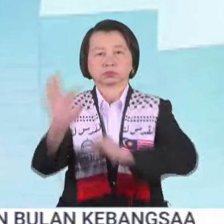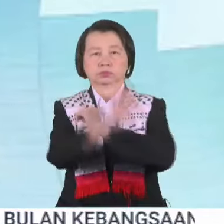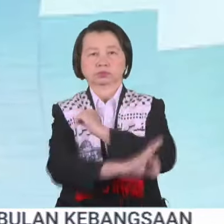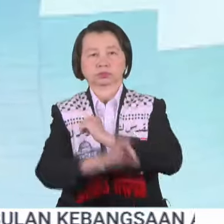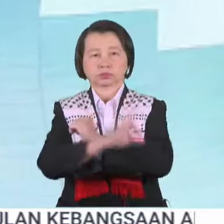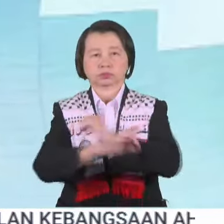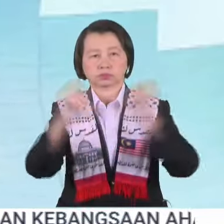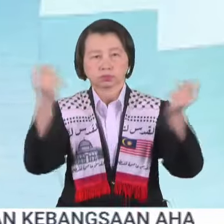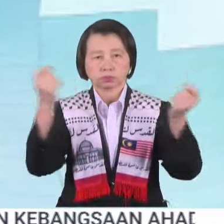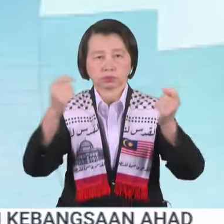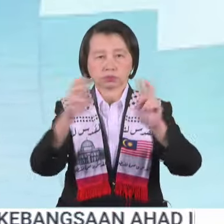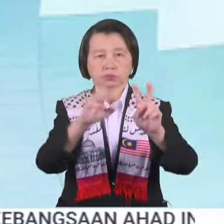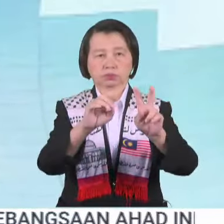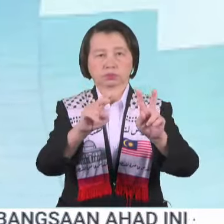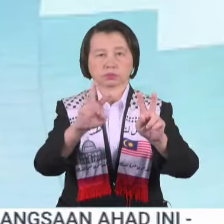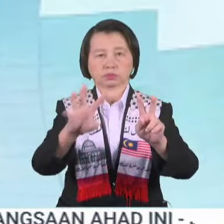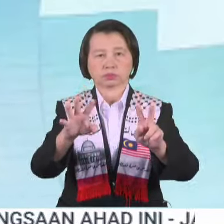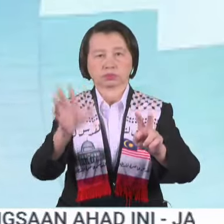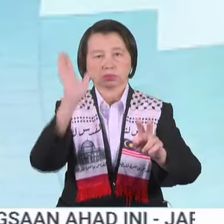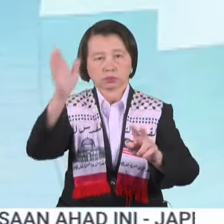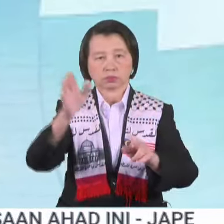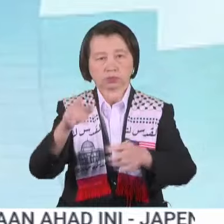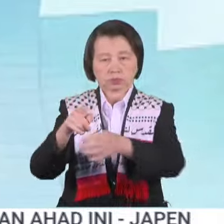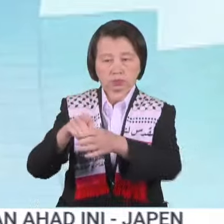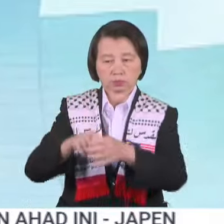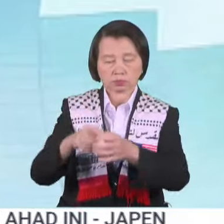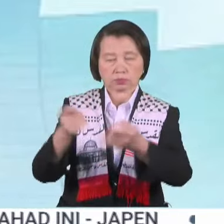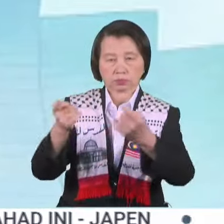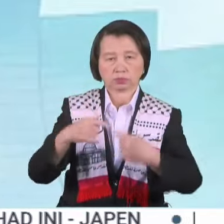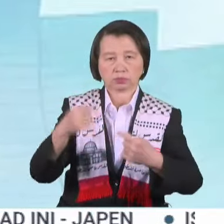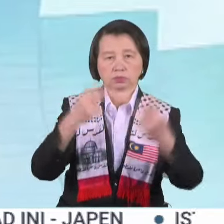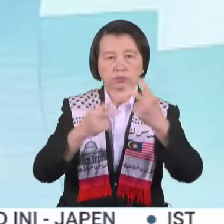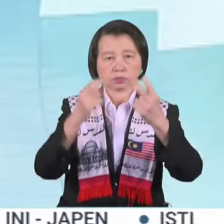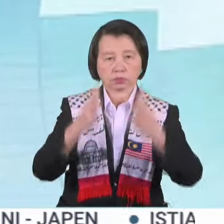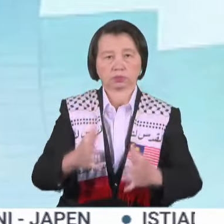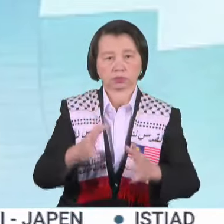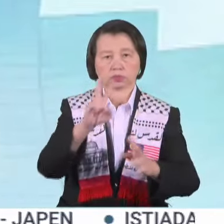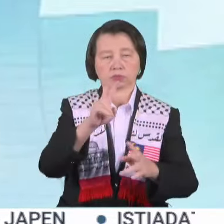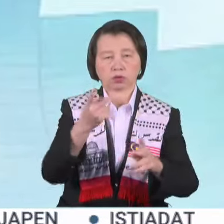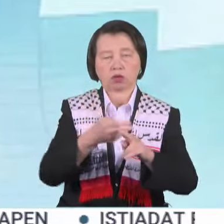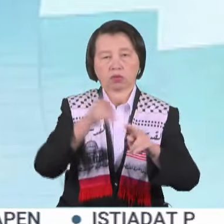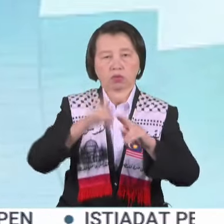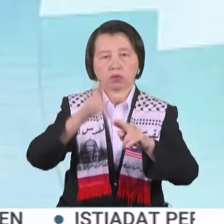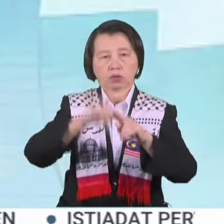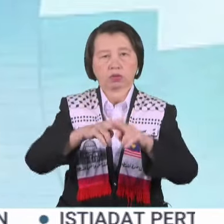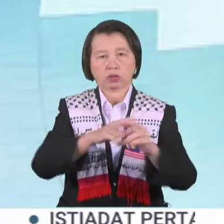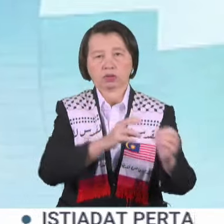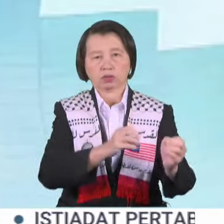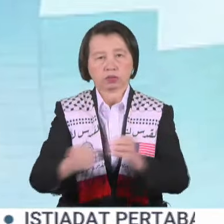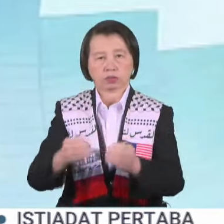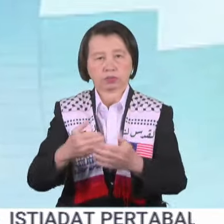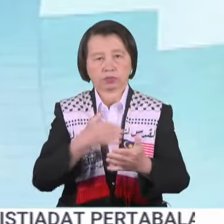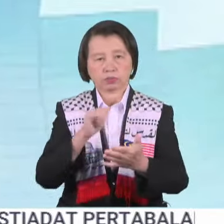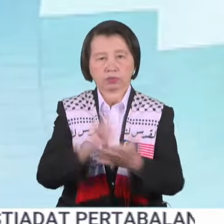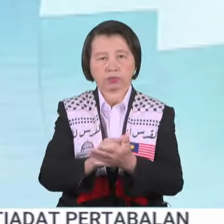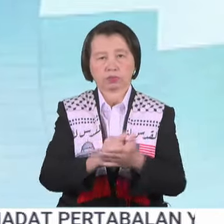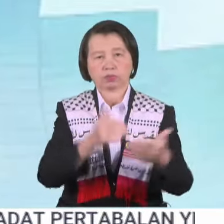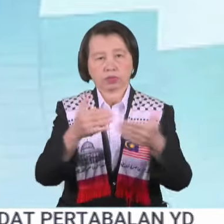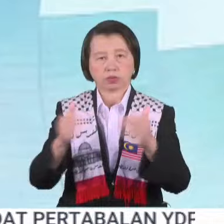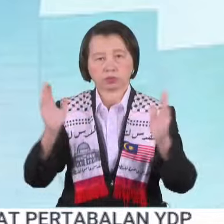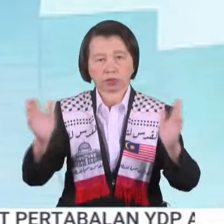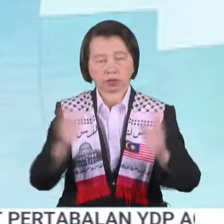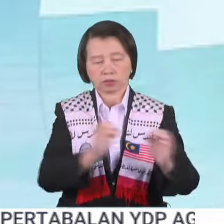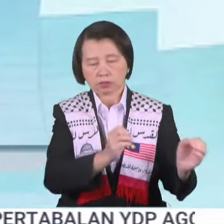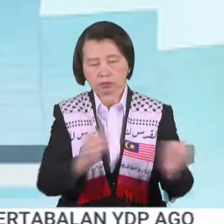Negeri Sembilan Festival 2024 dijangka akan menarik kehadiran pengunjung dua kali ganda berbanding penganjuran sebelum ini. Ia susulan